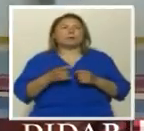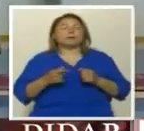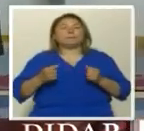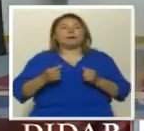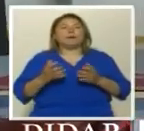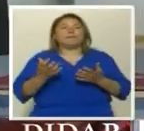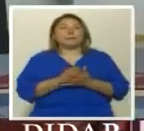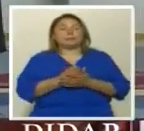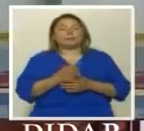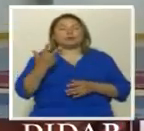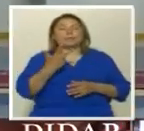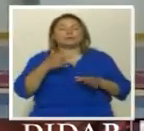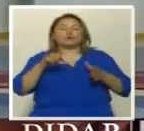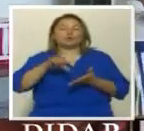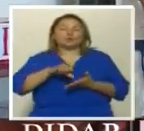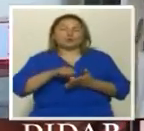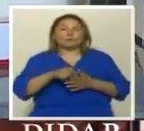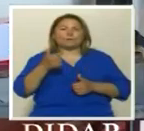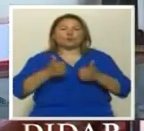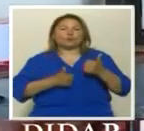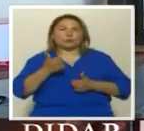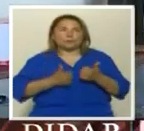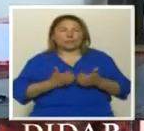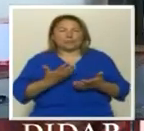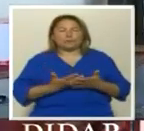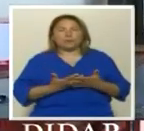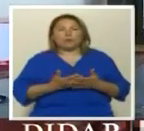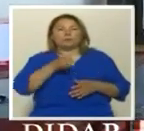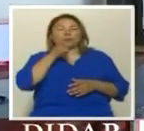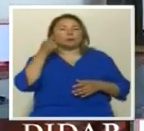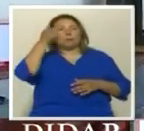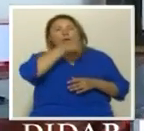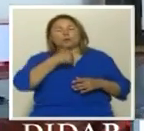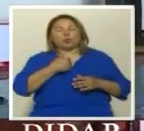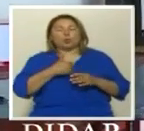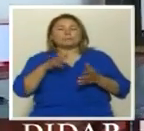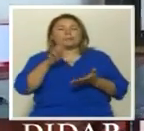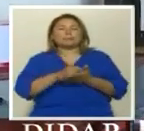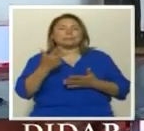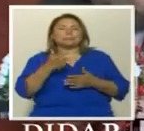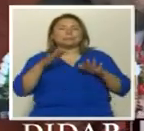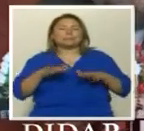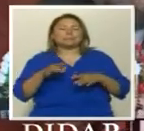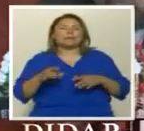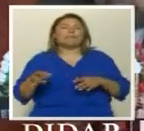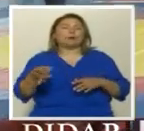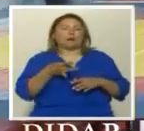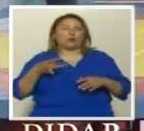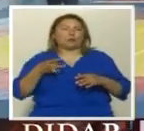перевесом. Это уже его третье участие в турнире ТУП «Караган Барысы». В прошлом году Кокбыры занял третье место в региональных